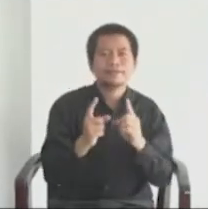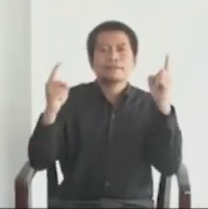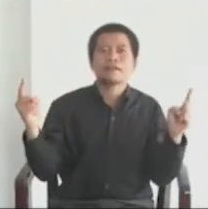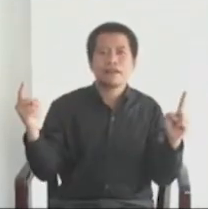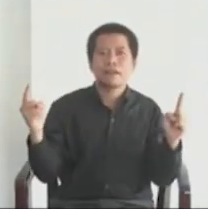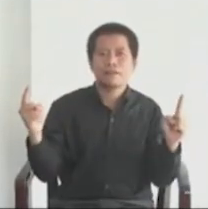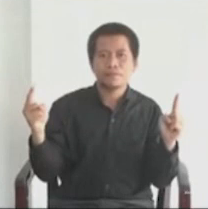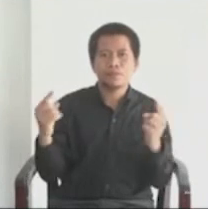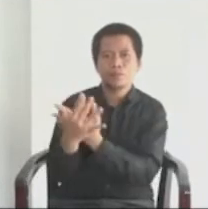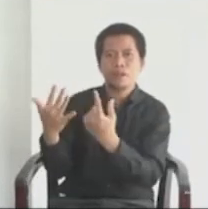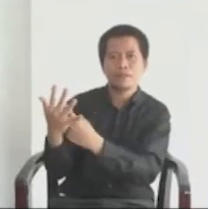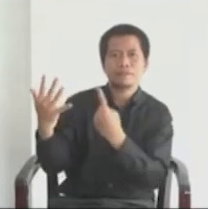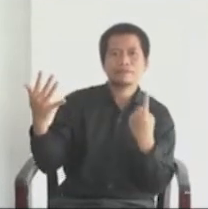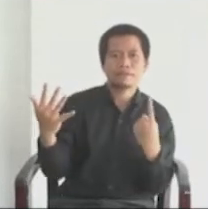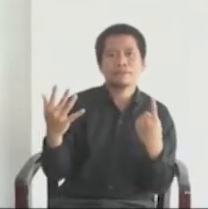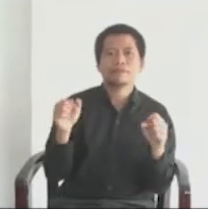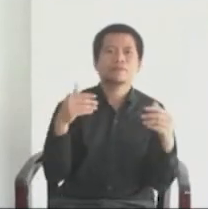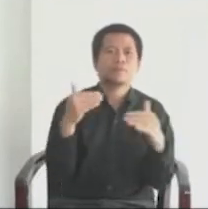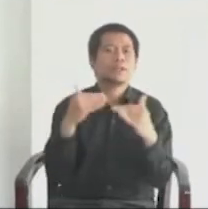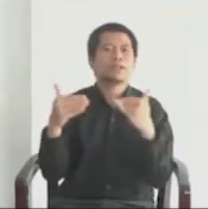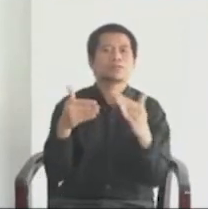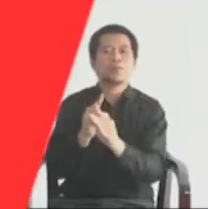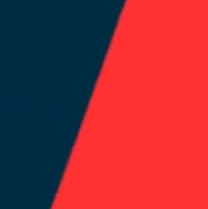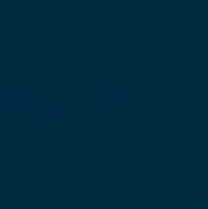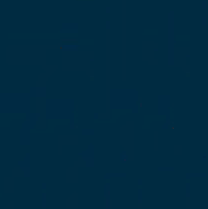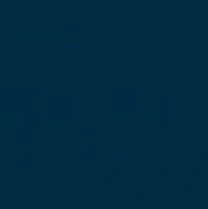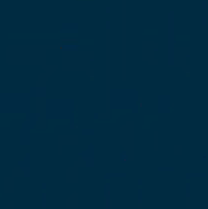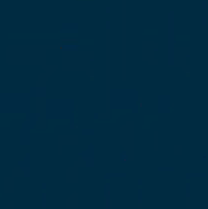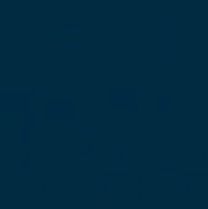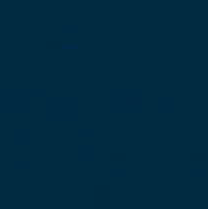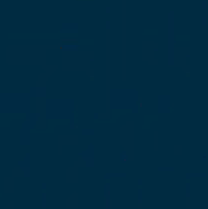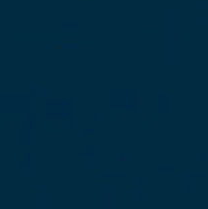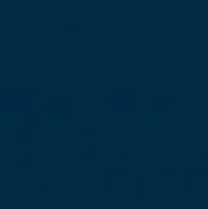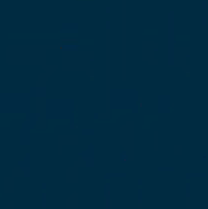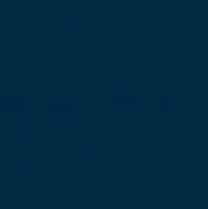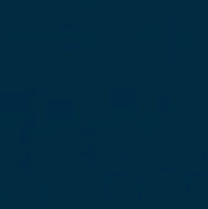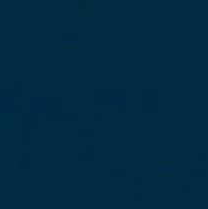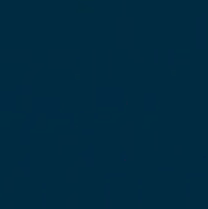menghindari kerumunan dan mengurangi pergerakan itu diakselerasi.